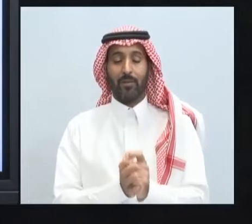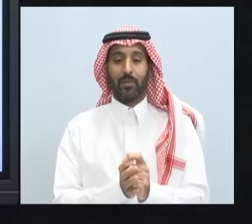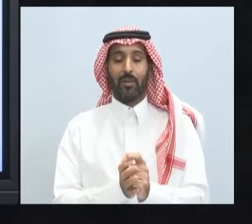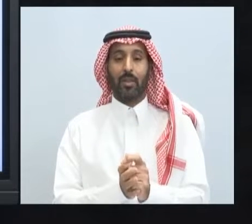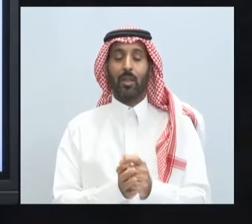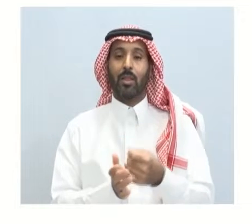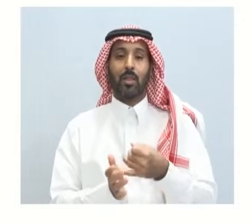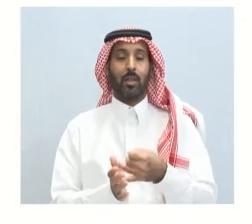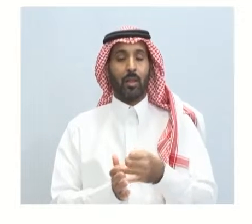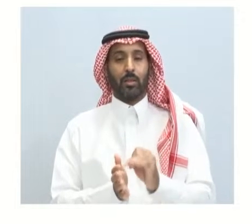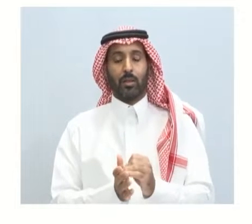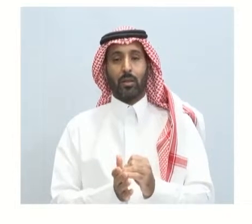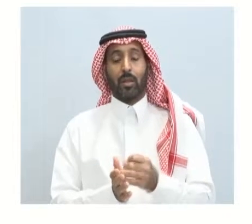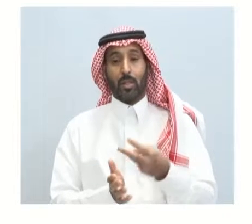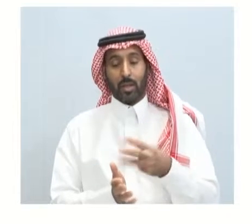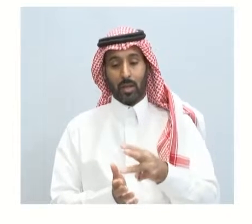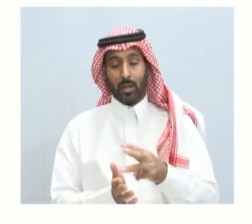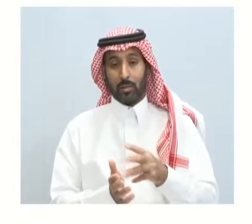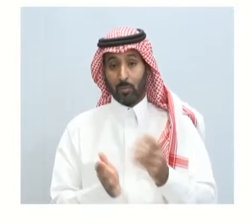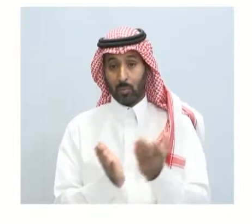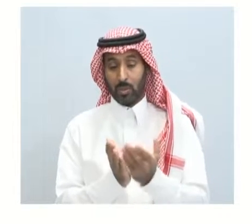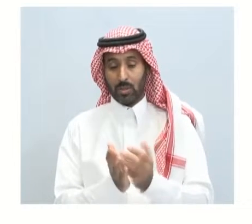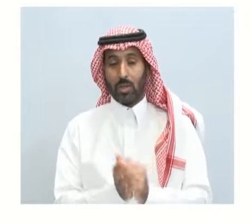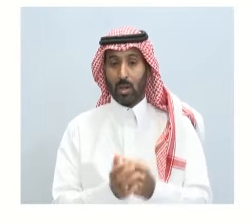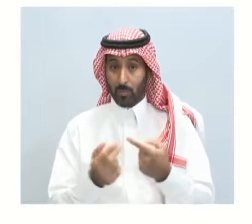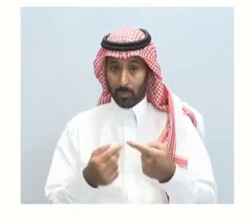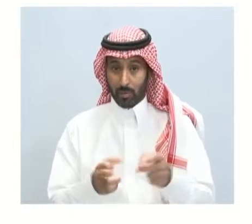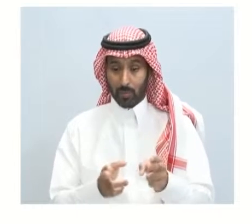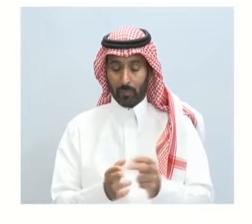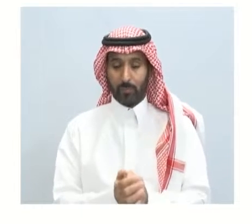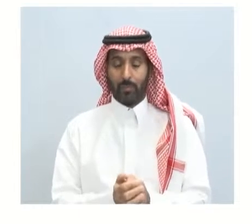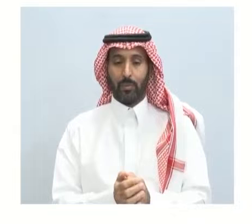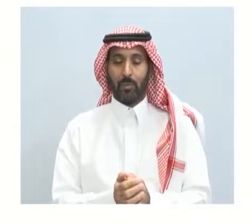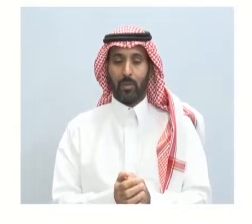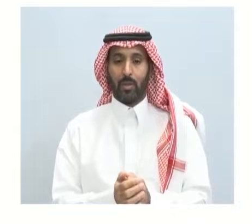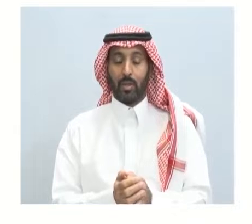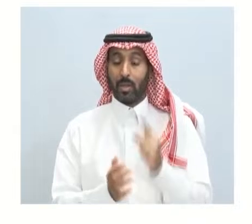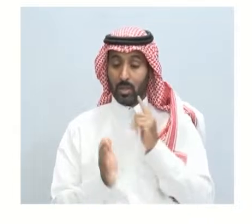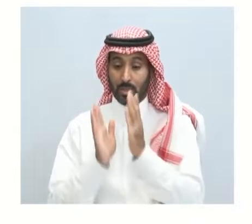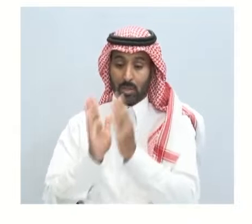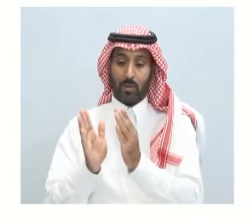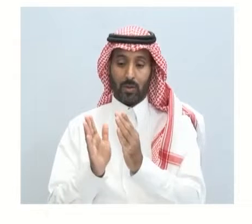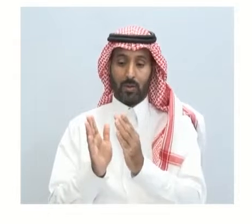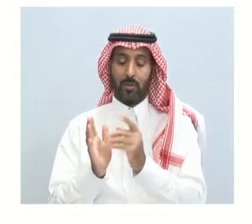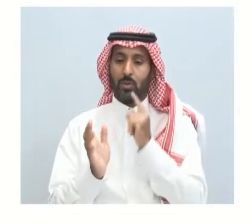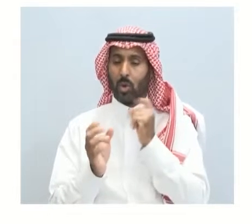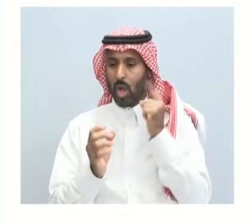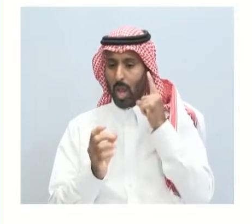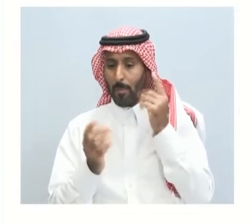الثالث متوسط نبدا هذا الفصل باسلوب